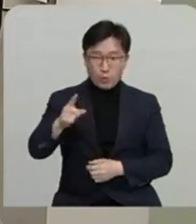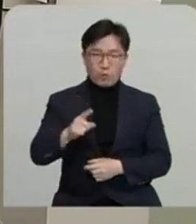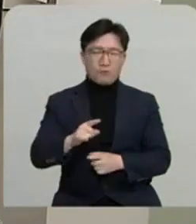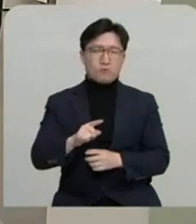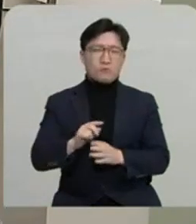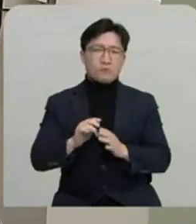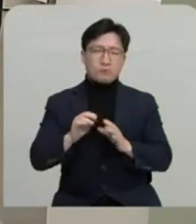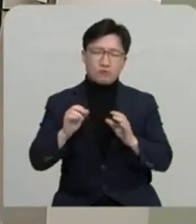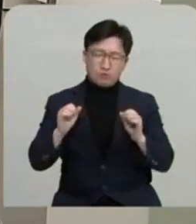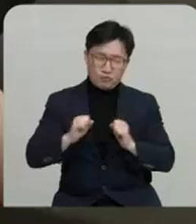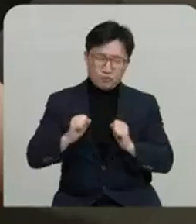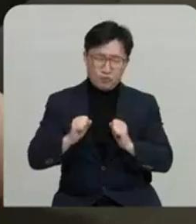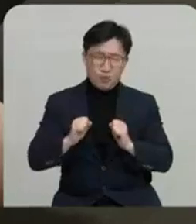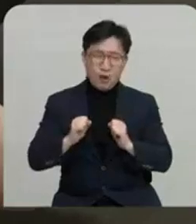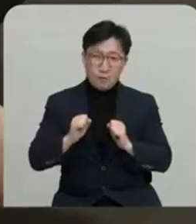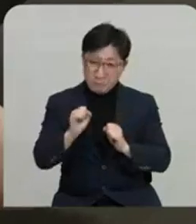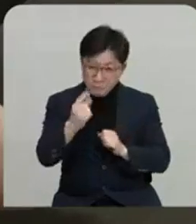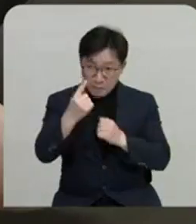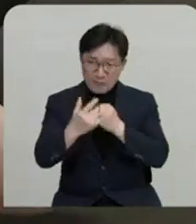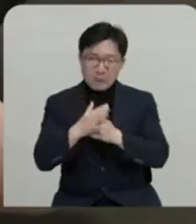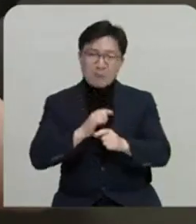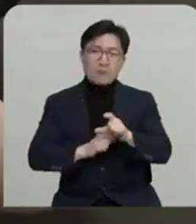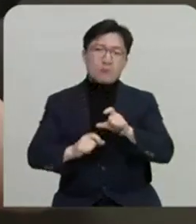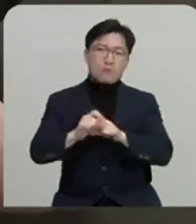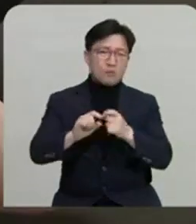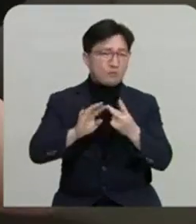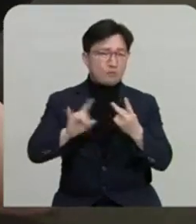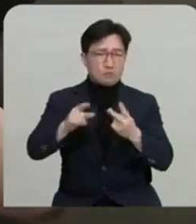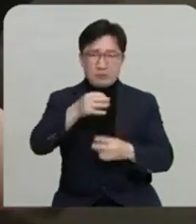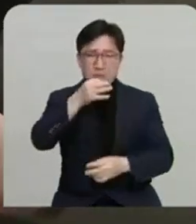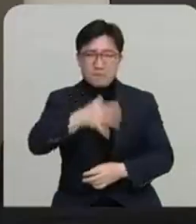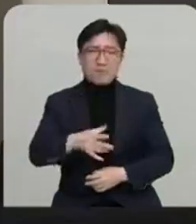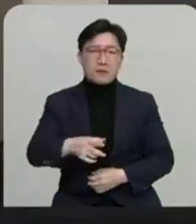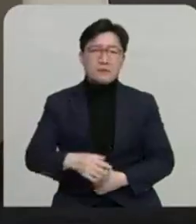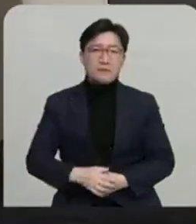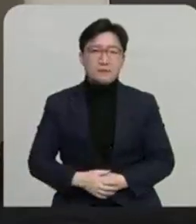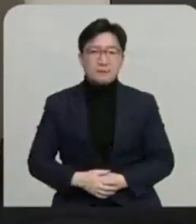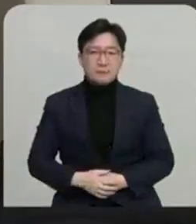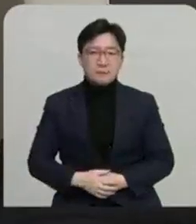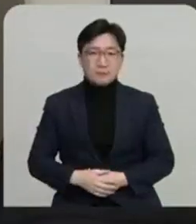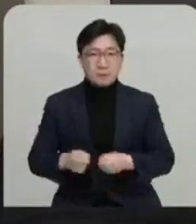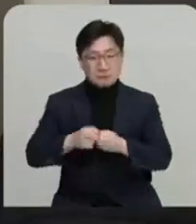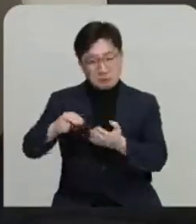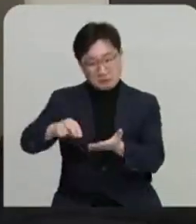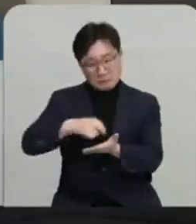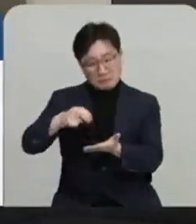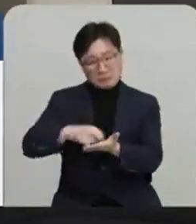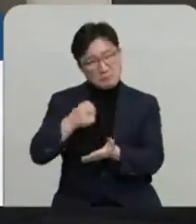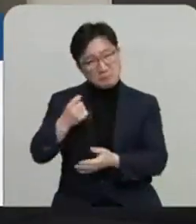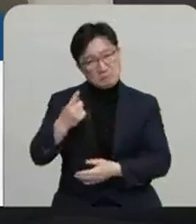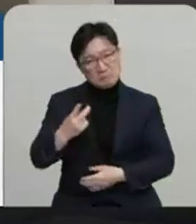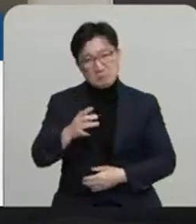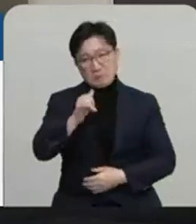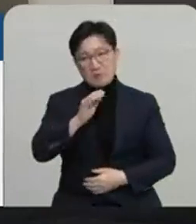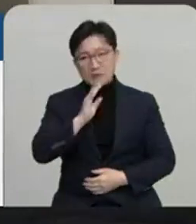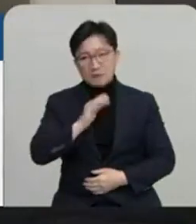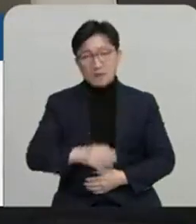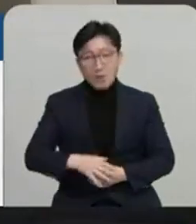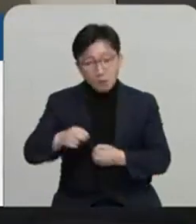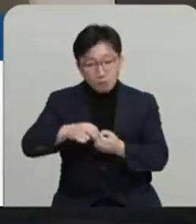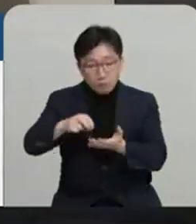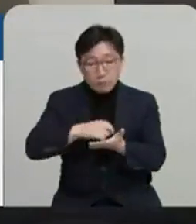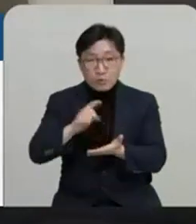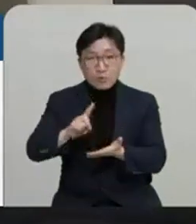전국을 강타한 한파 영향으로 상황은 더욱 좋지 못합니다. 문자는 몇 번 받았어요. 어떤 문자를